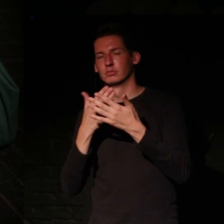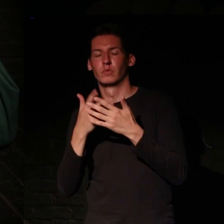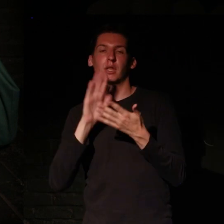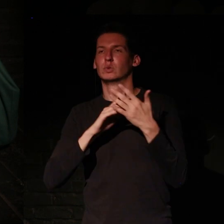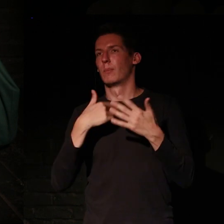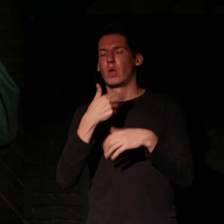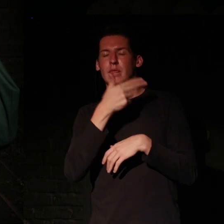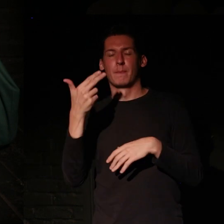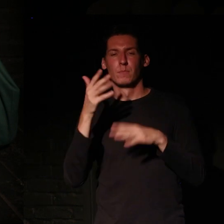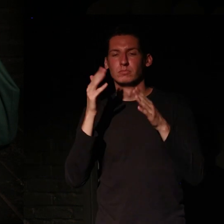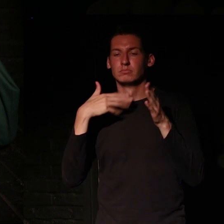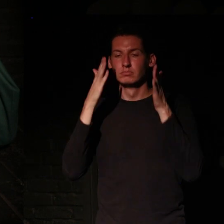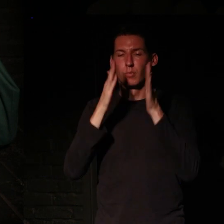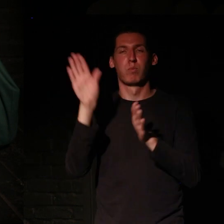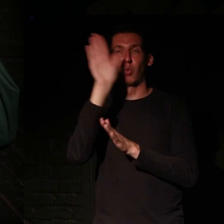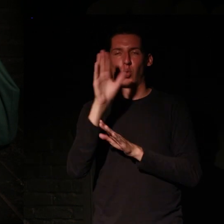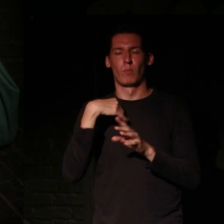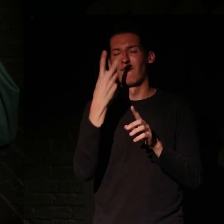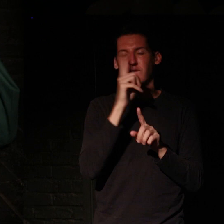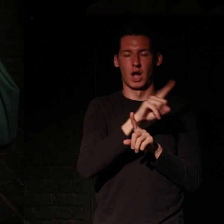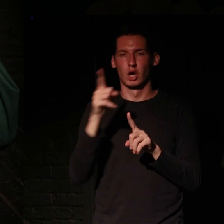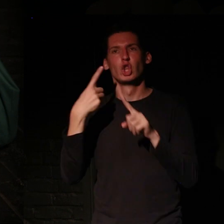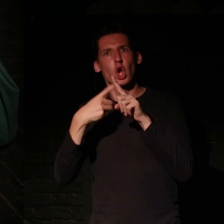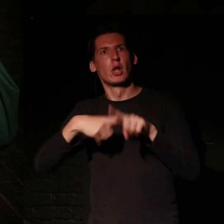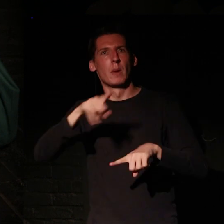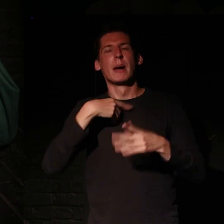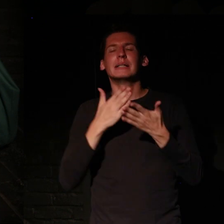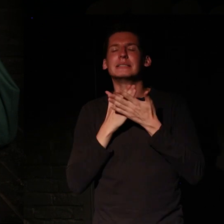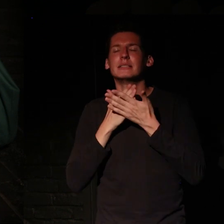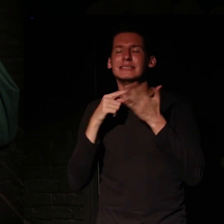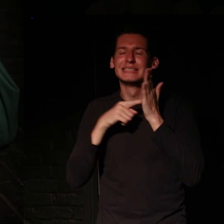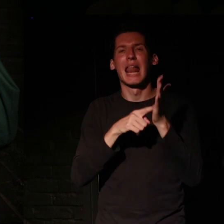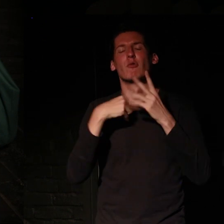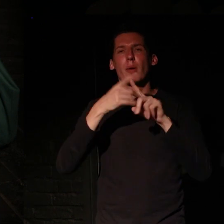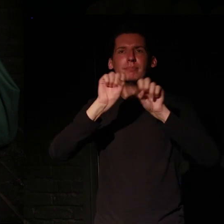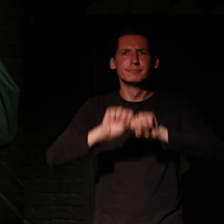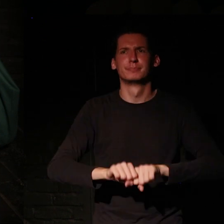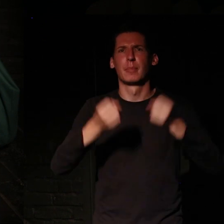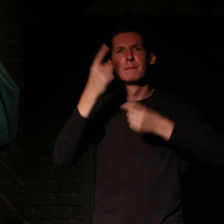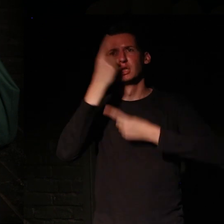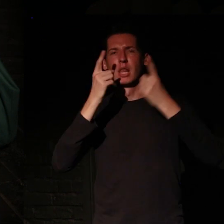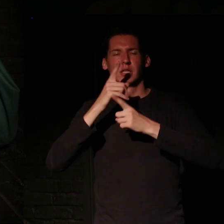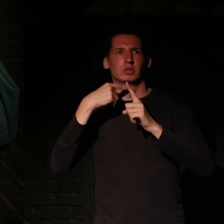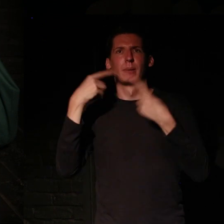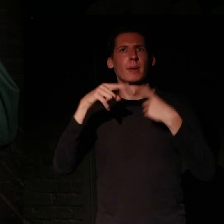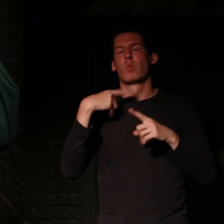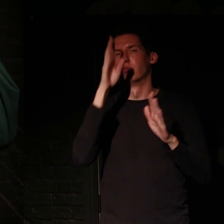się o Bogu. To też miało przełamać te schematy właśnie w myśleniu o Bogu